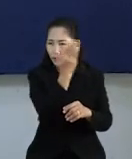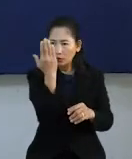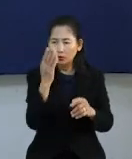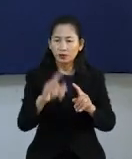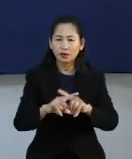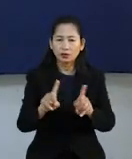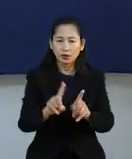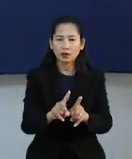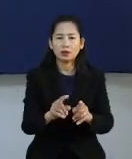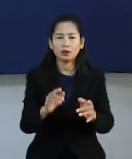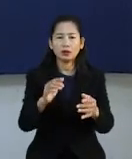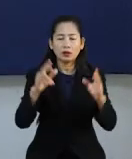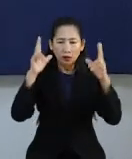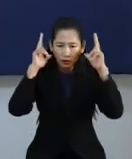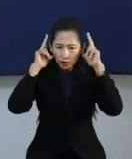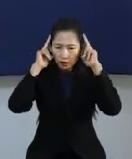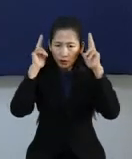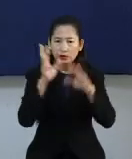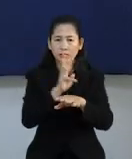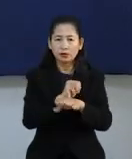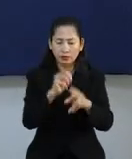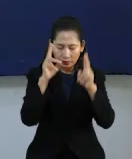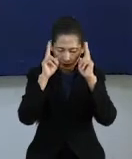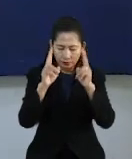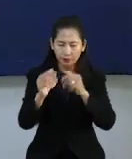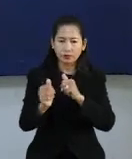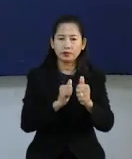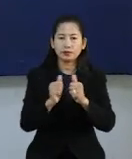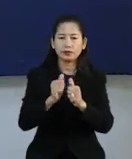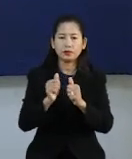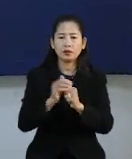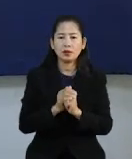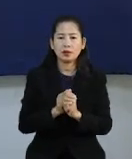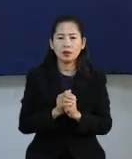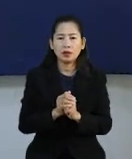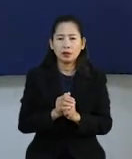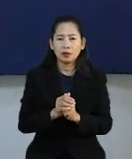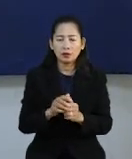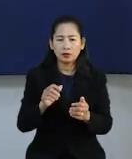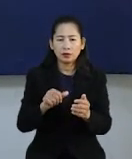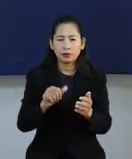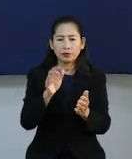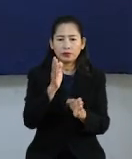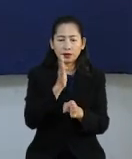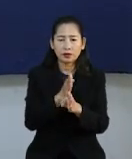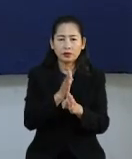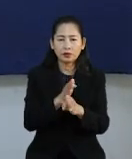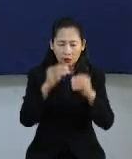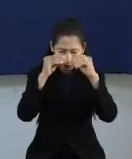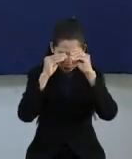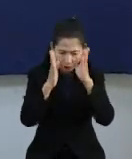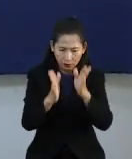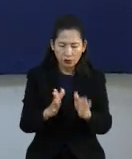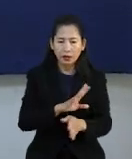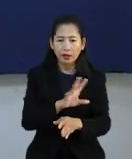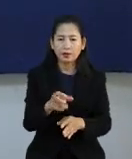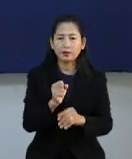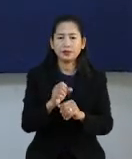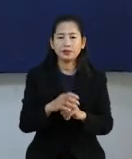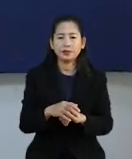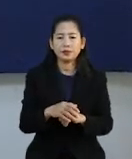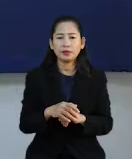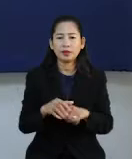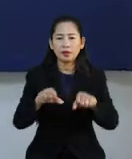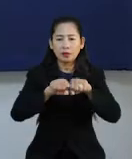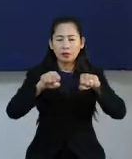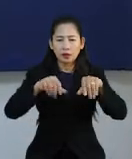xem tiết cha tụm po Facebook chụp lời ca đọc bạc xuống ập rum dụ cho nâng cây lá cha tụm po Facebook crew Cambodia